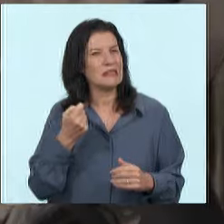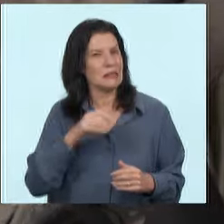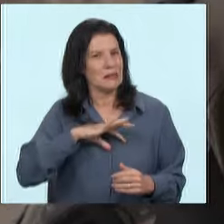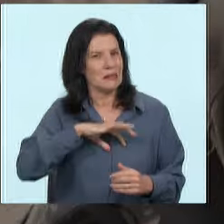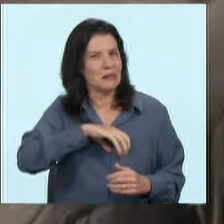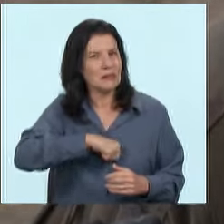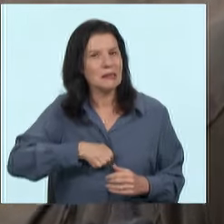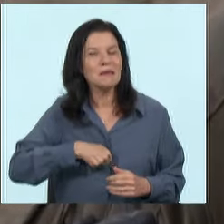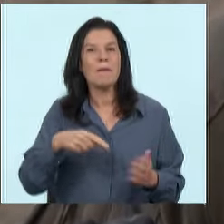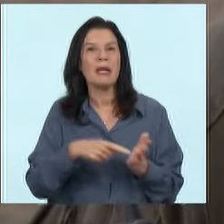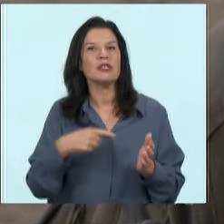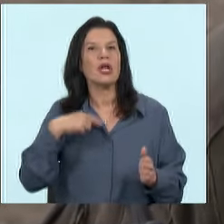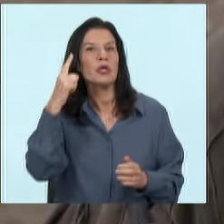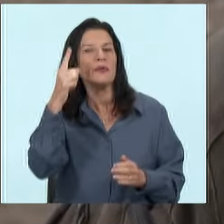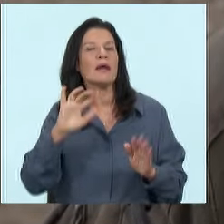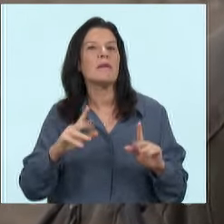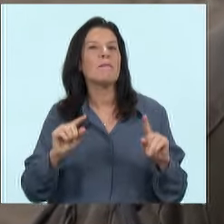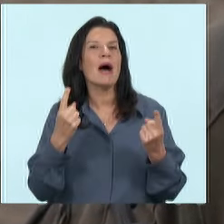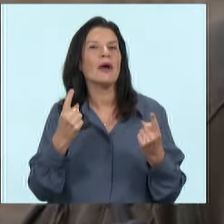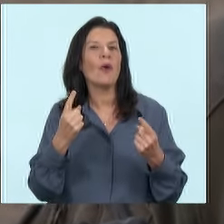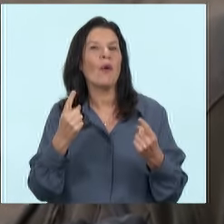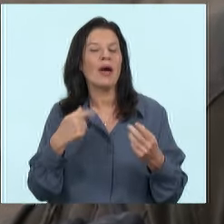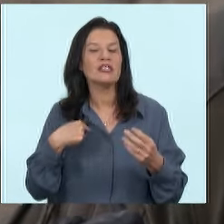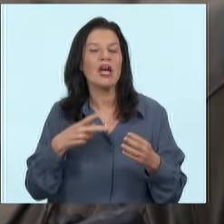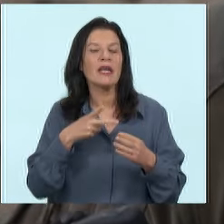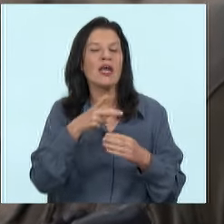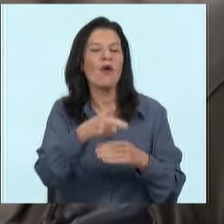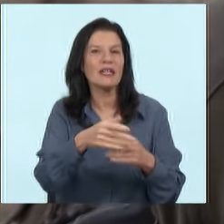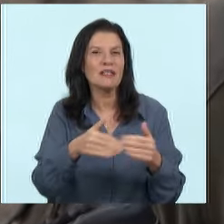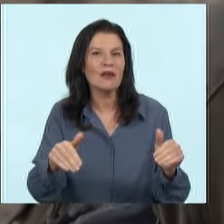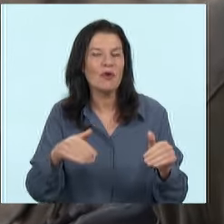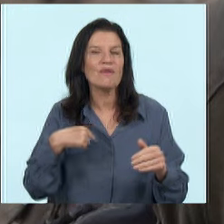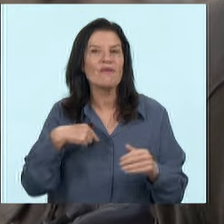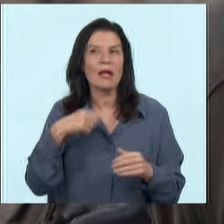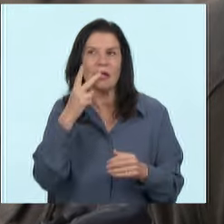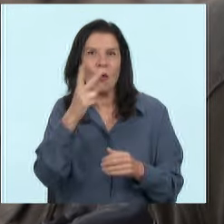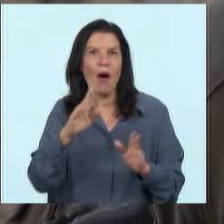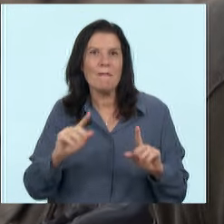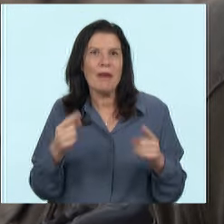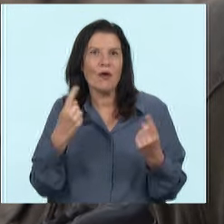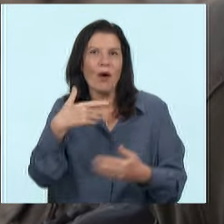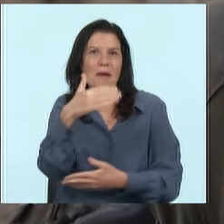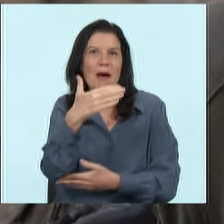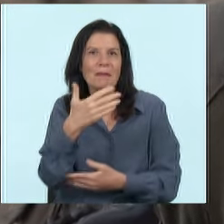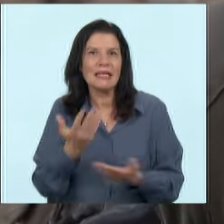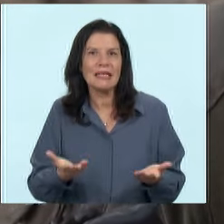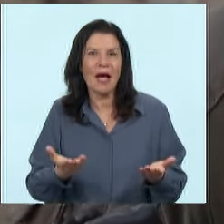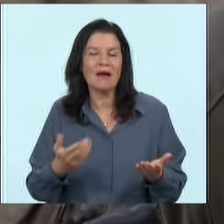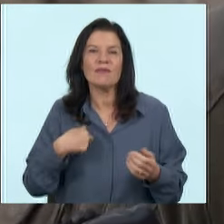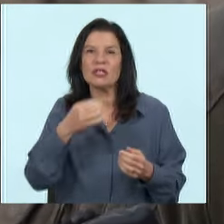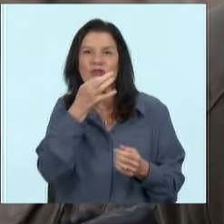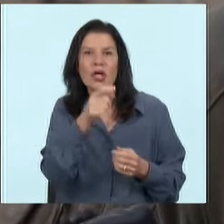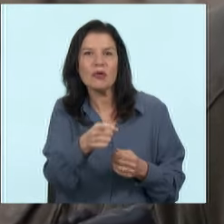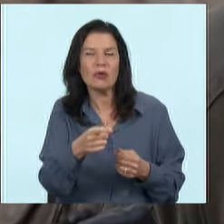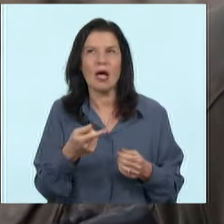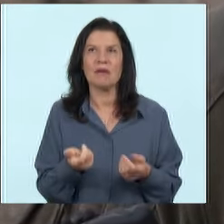קורה כשאני חוצה את הגבול, ואני יודעת מה קורה כשאני מסתובבת בצמתים מסוימים במדינה בחודשים האלה. ואני שואלת אותך אם זה לא